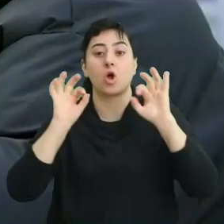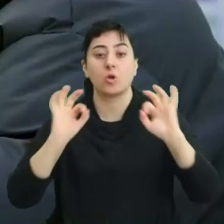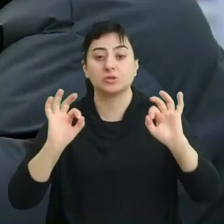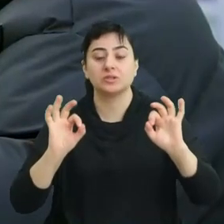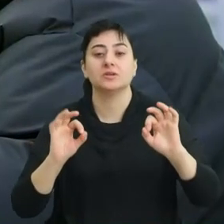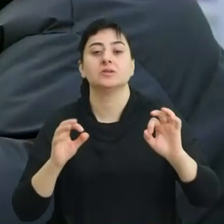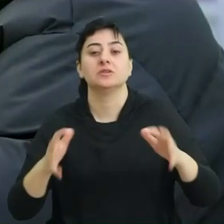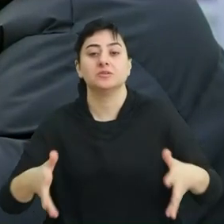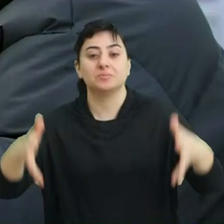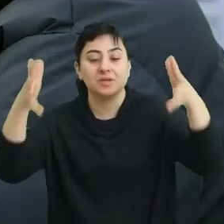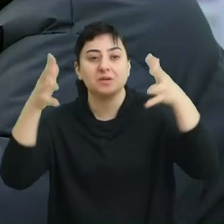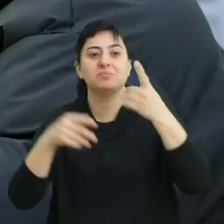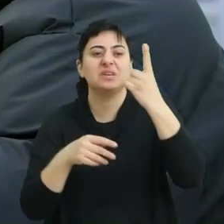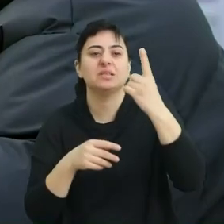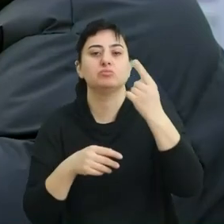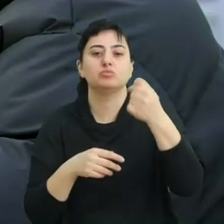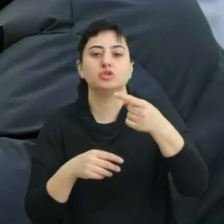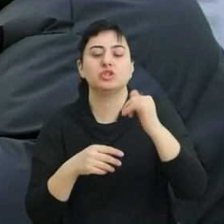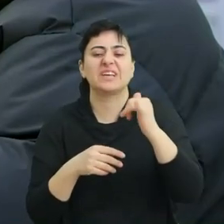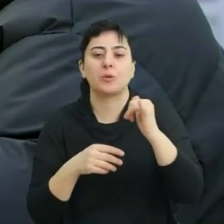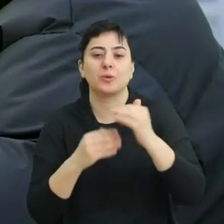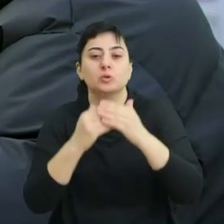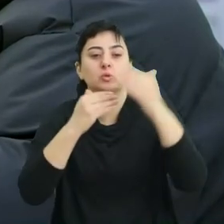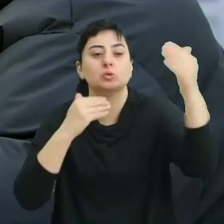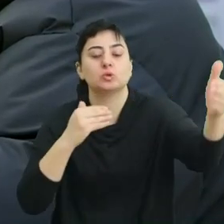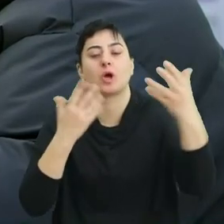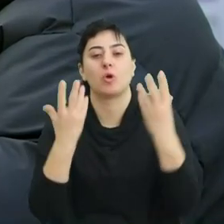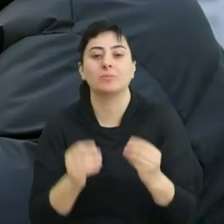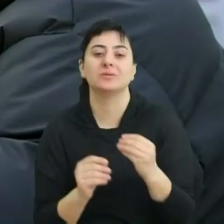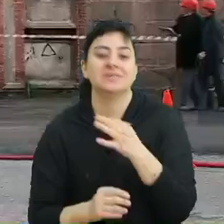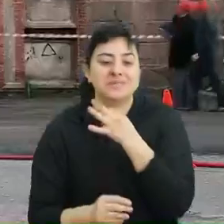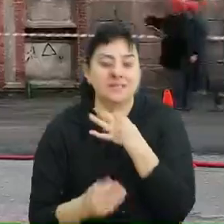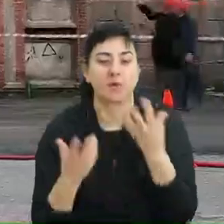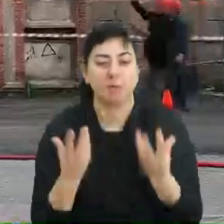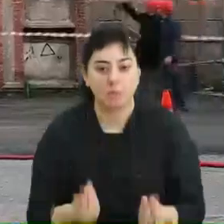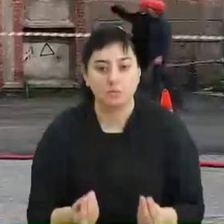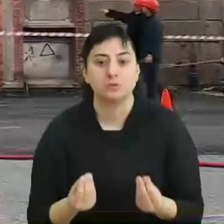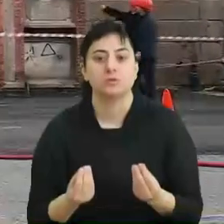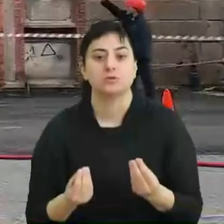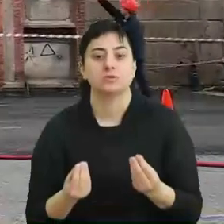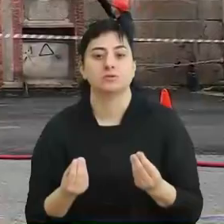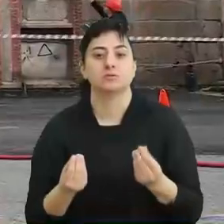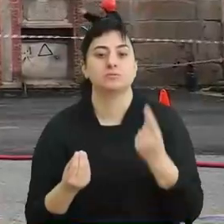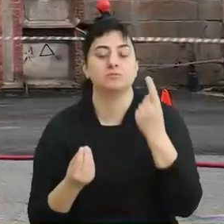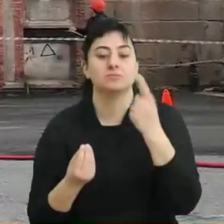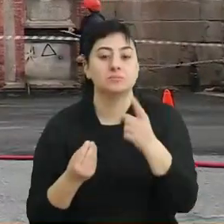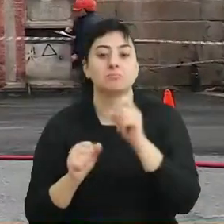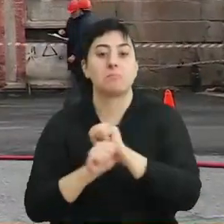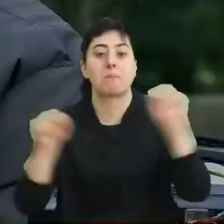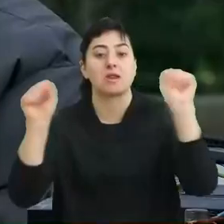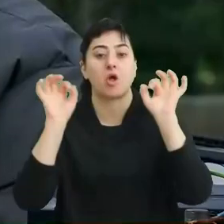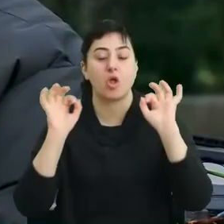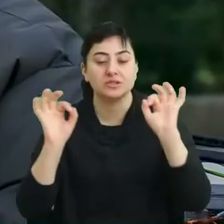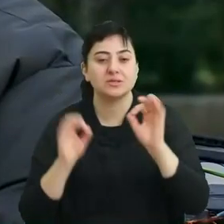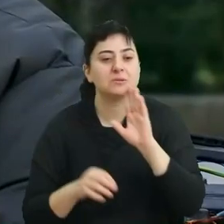Binanın 1,5 kilometre gerisinde olmanızı önemli rica ediyorum. Doğru değil. Binayı